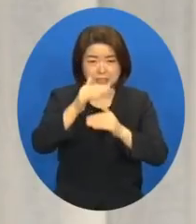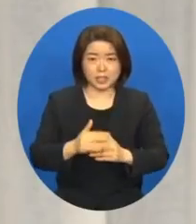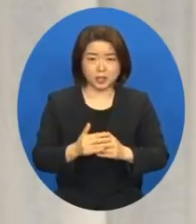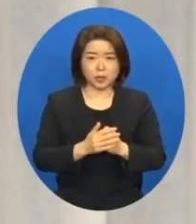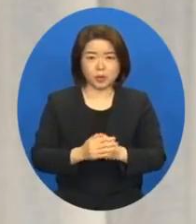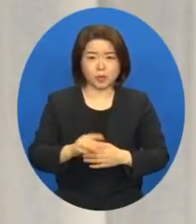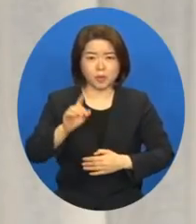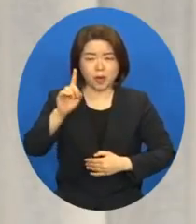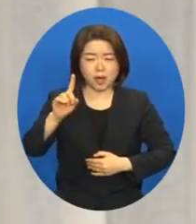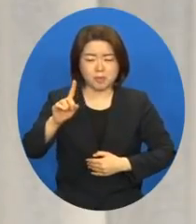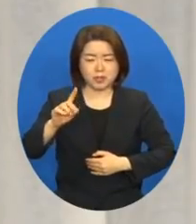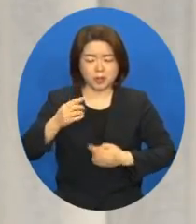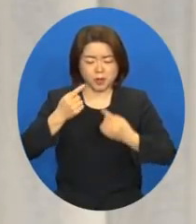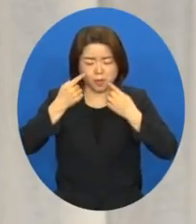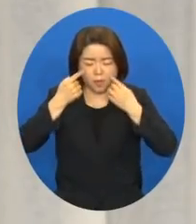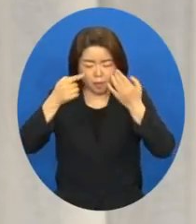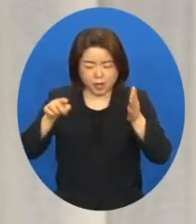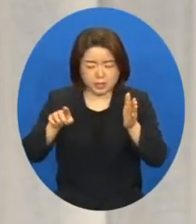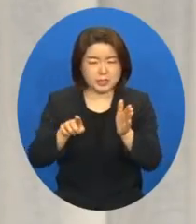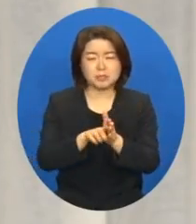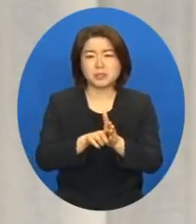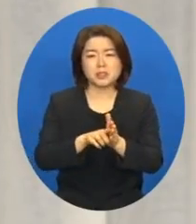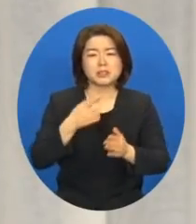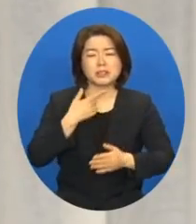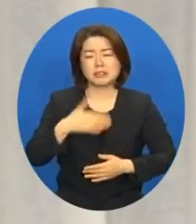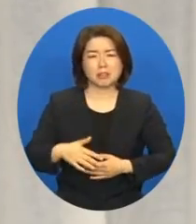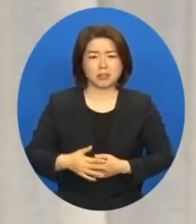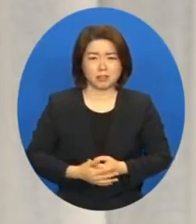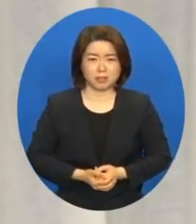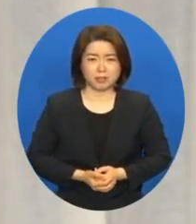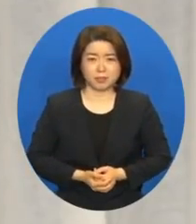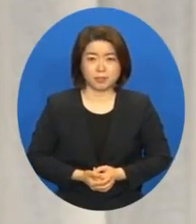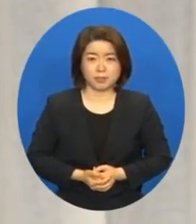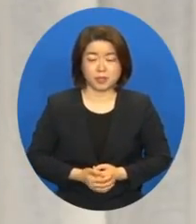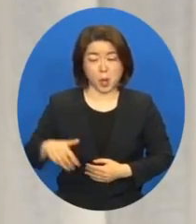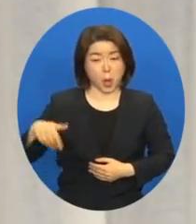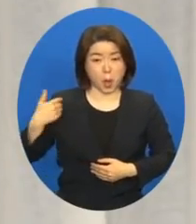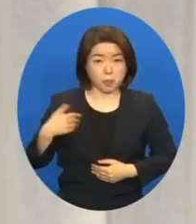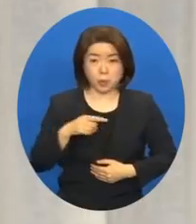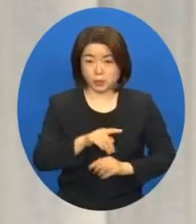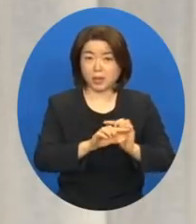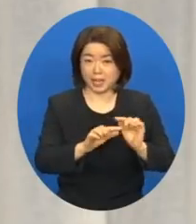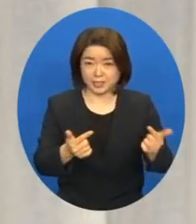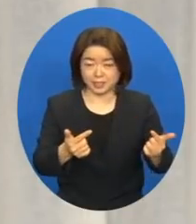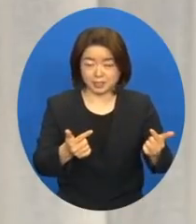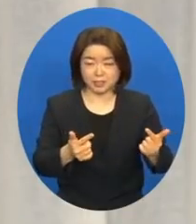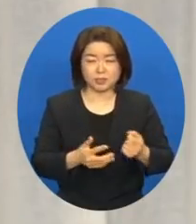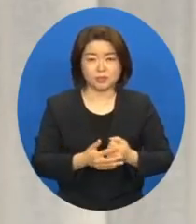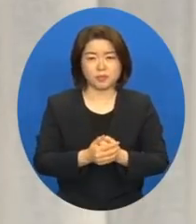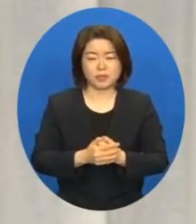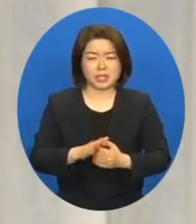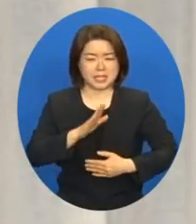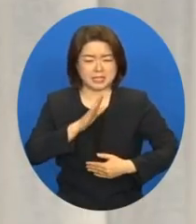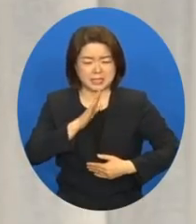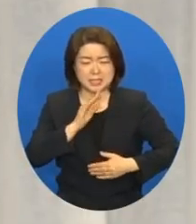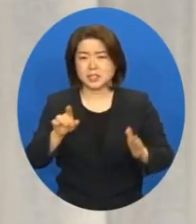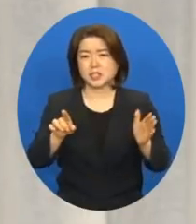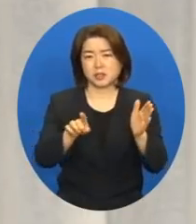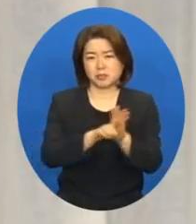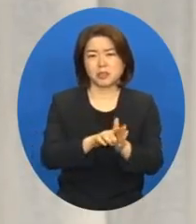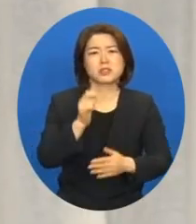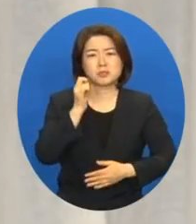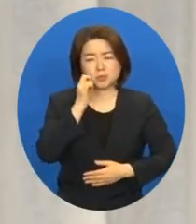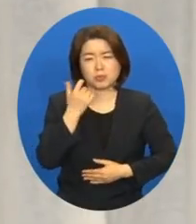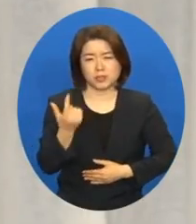한 번도 제대로 믿어본 적이 없습니다. 모르는 바는 아니지만 진짜 믿지는 못한